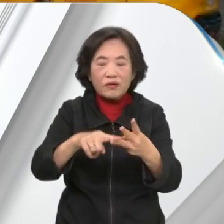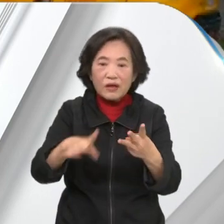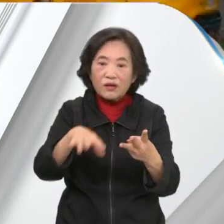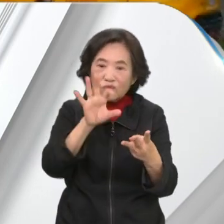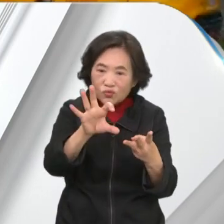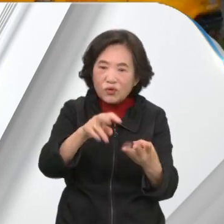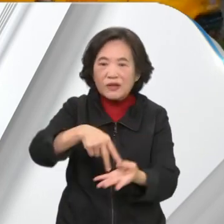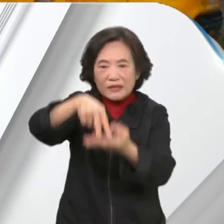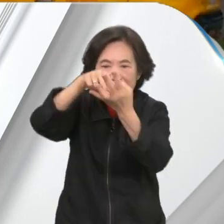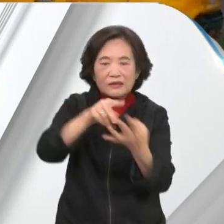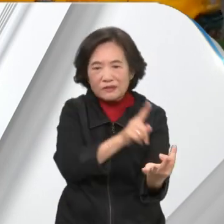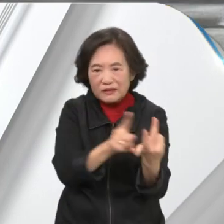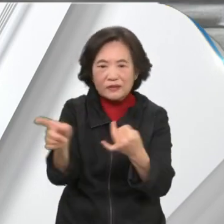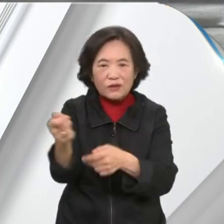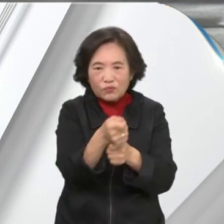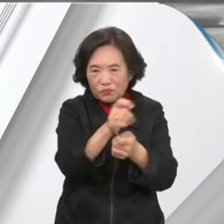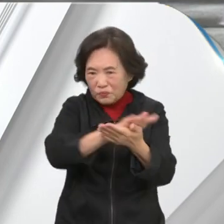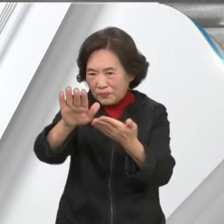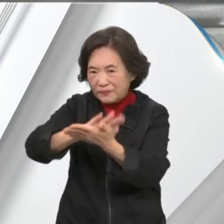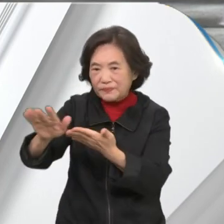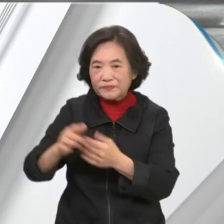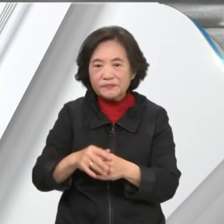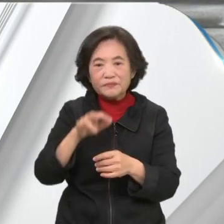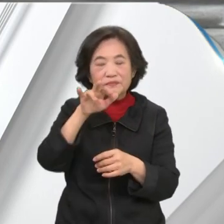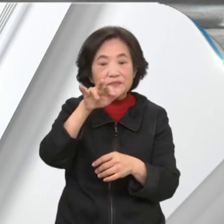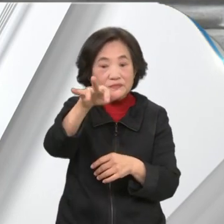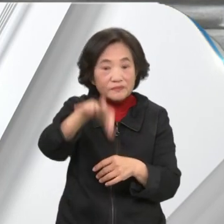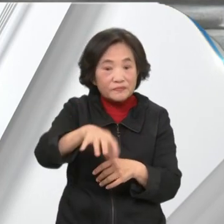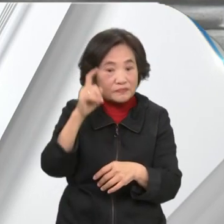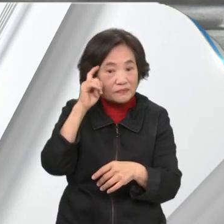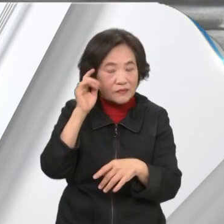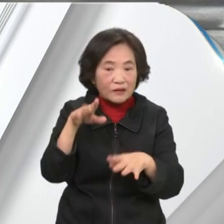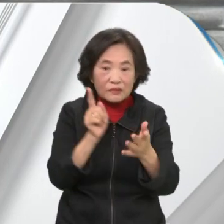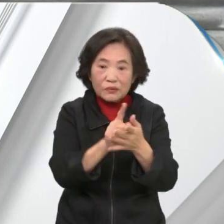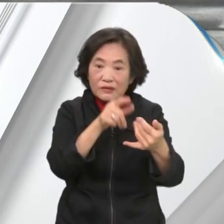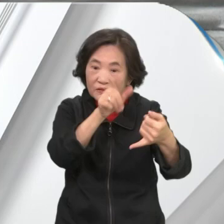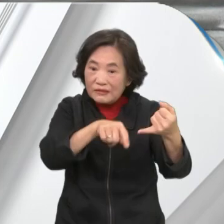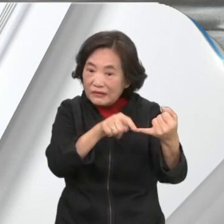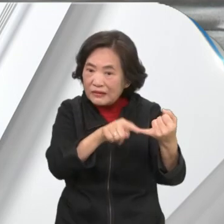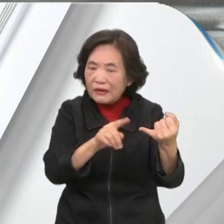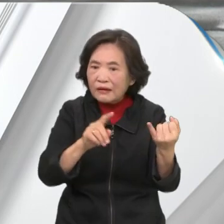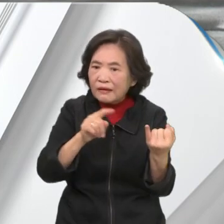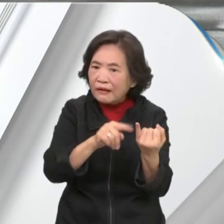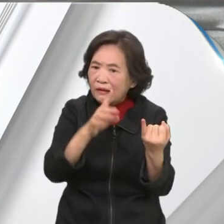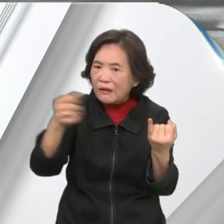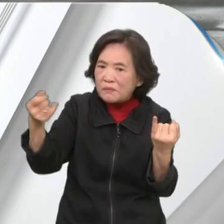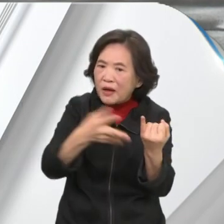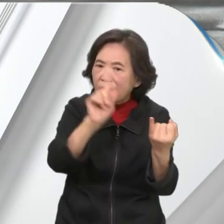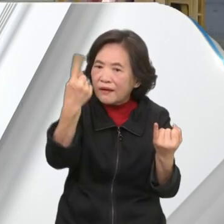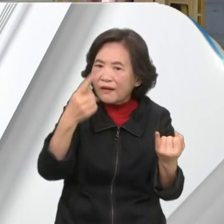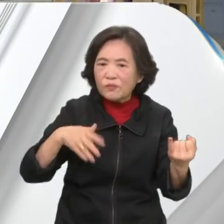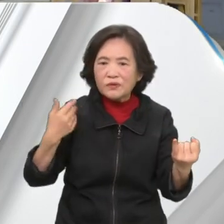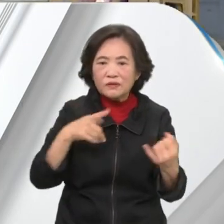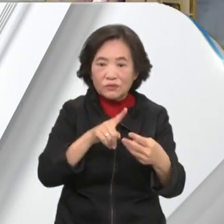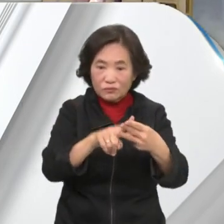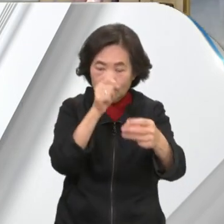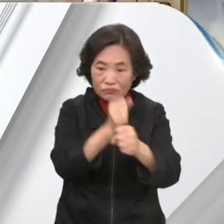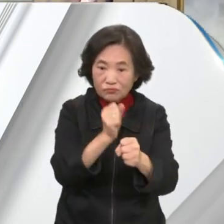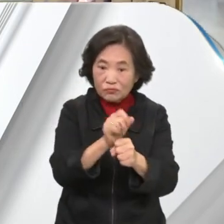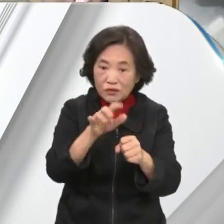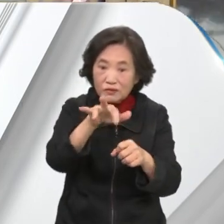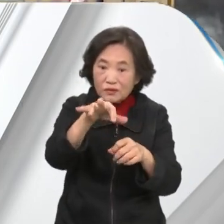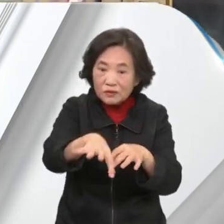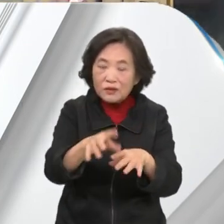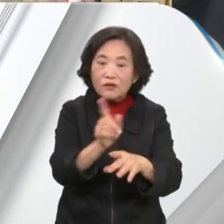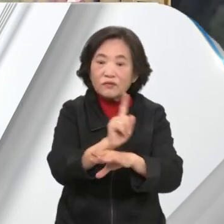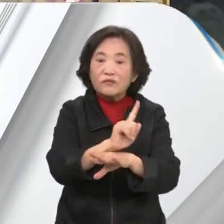所，还有电梯的部分。 桃园机场公司表示，也不清楚目前的人向阳车道的，还有其主要工作场所和机场